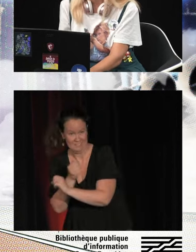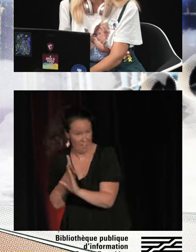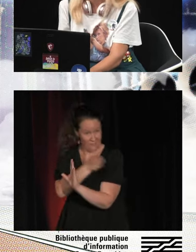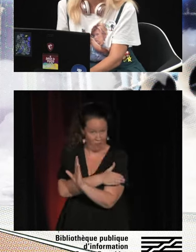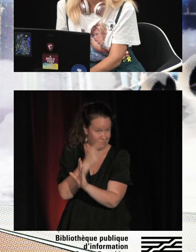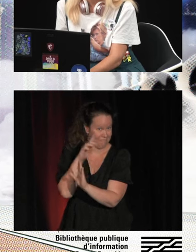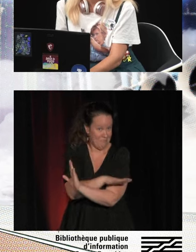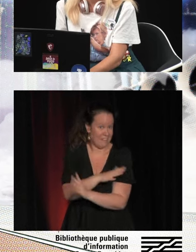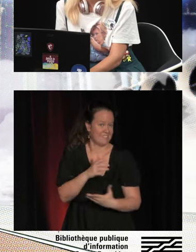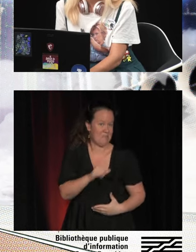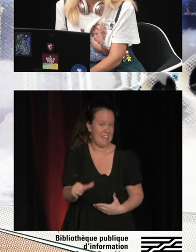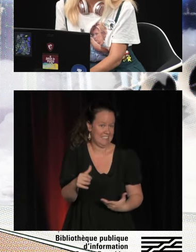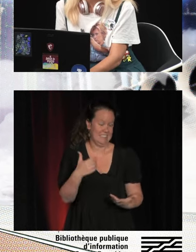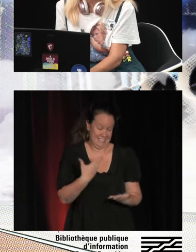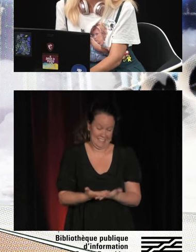ça.